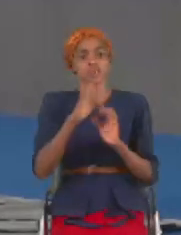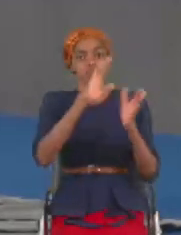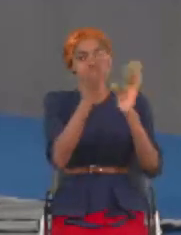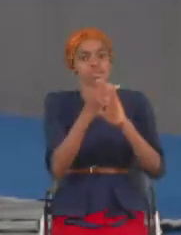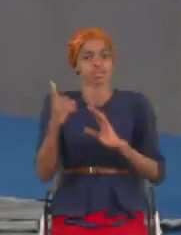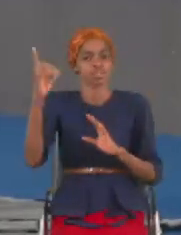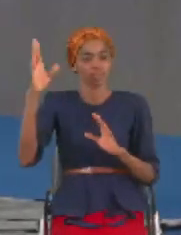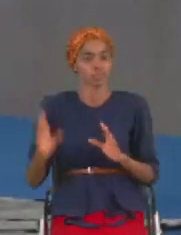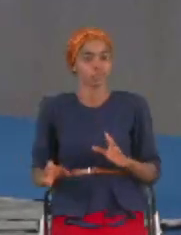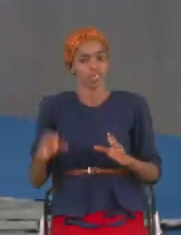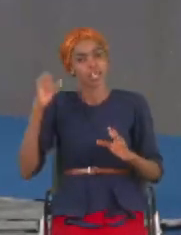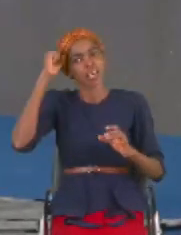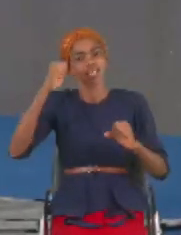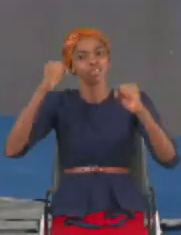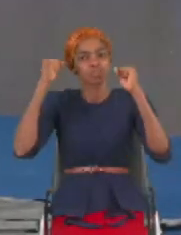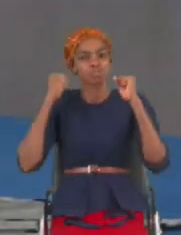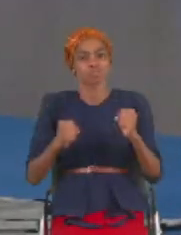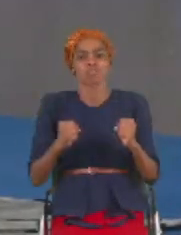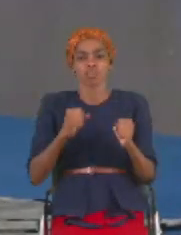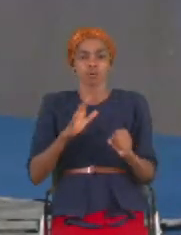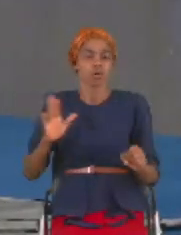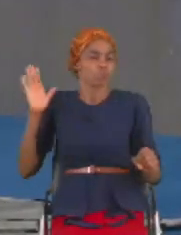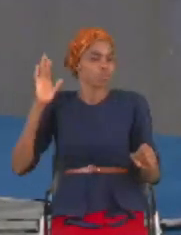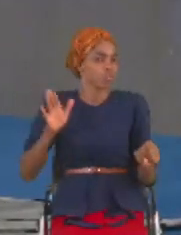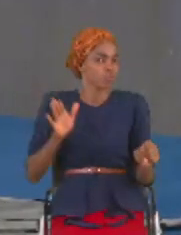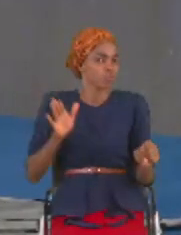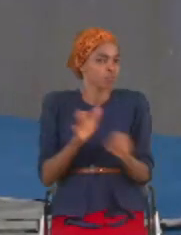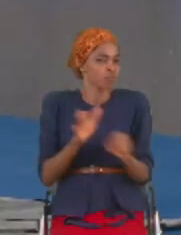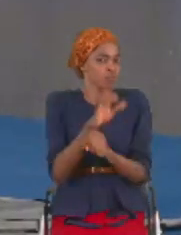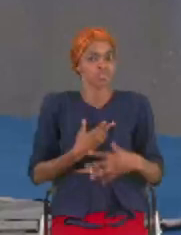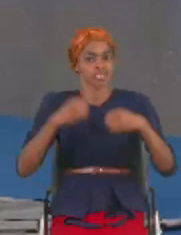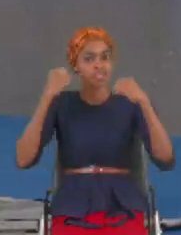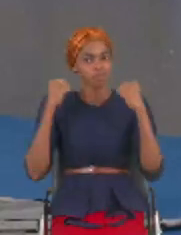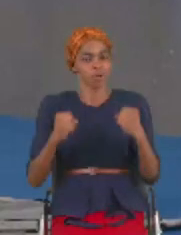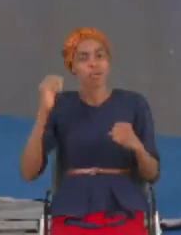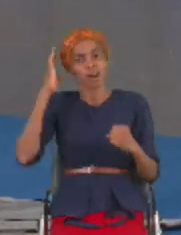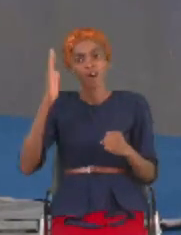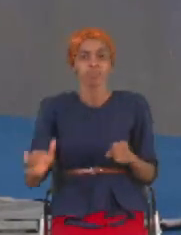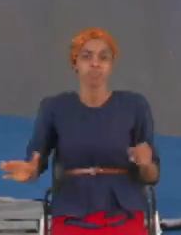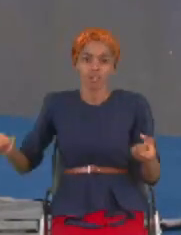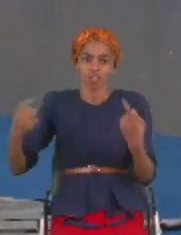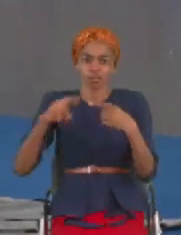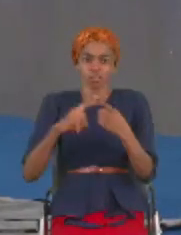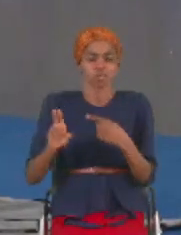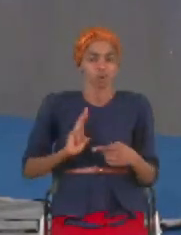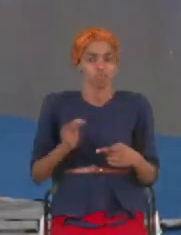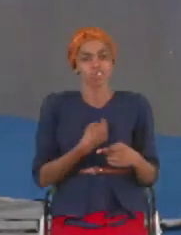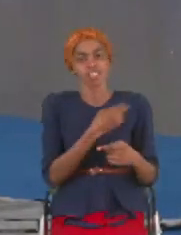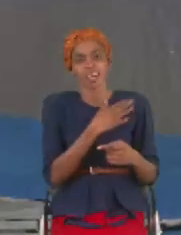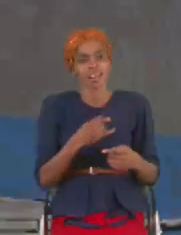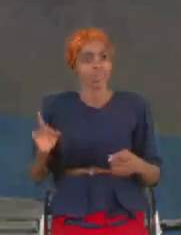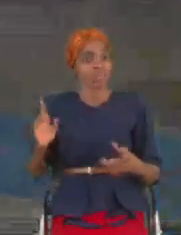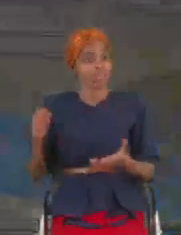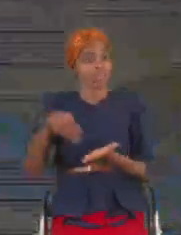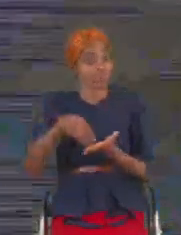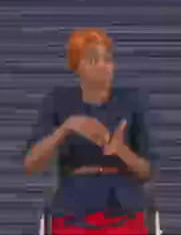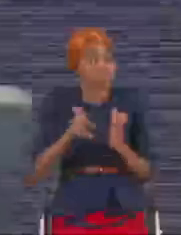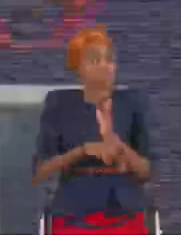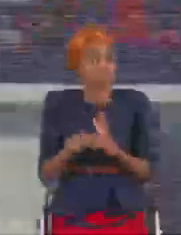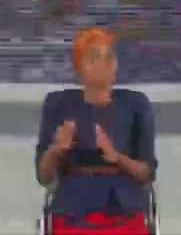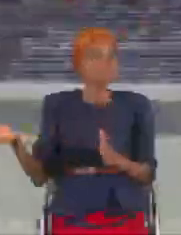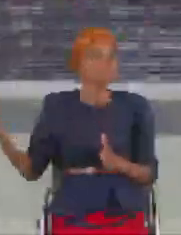dans la présence de dieu la phase viendra pour nous sa puissante viendra pour nous de sorte que la faiblesse